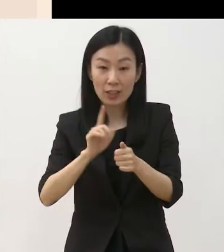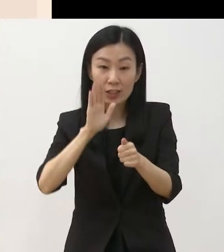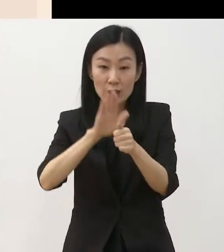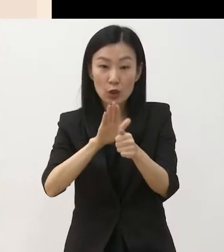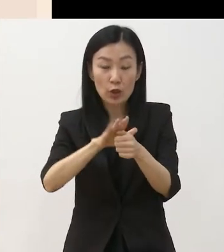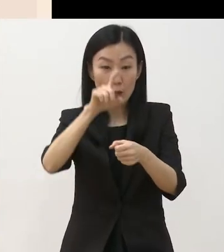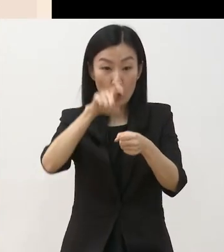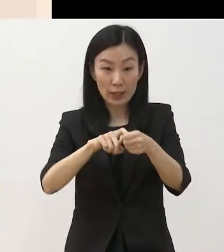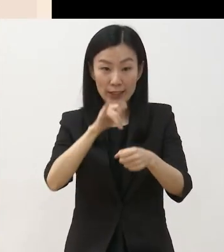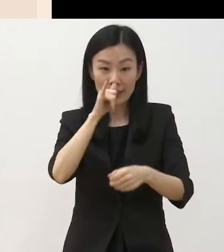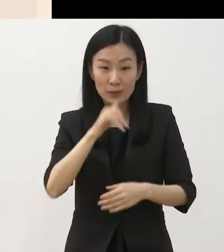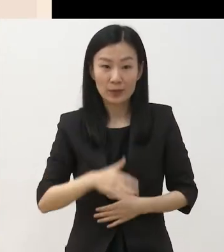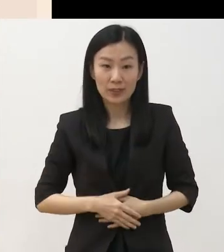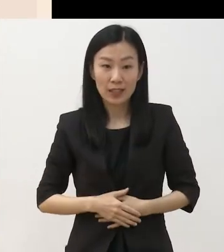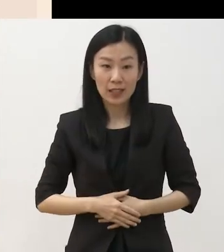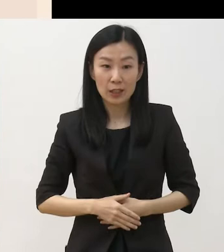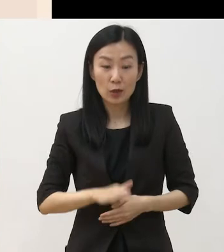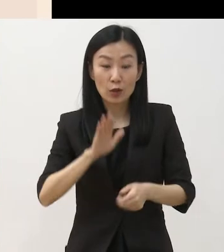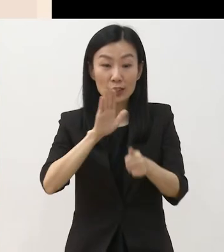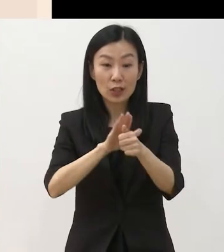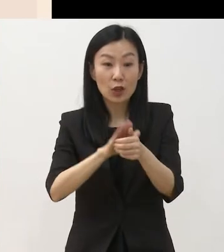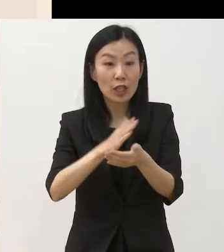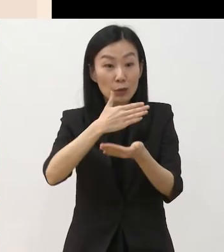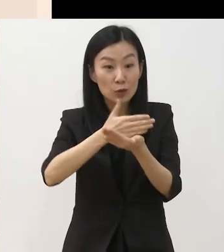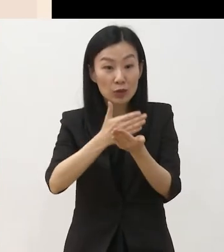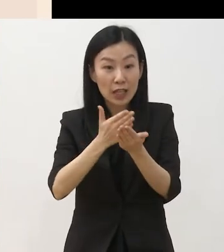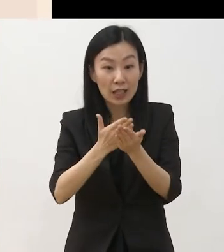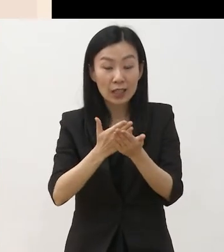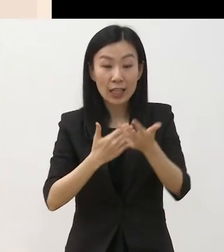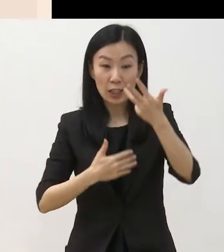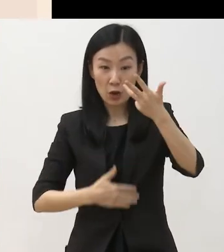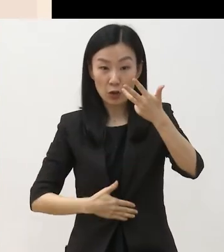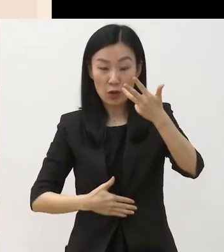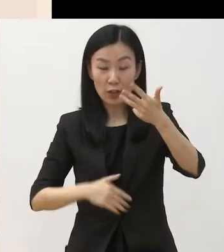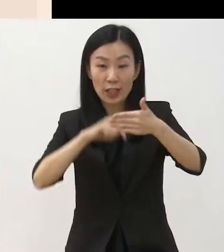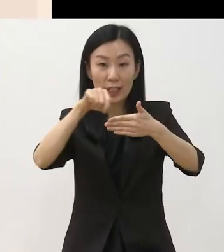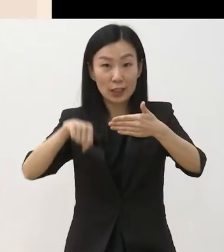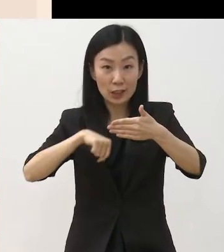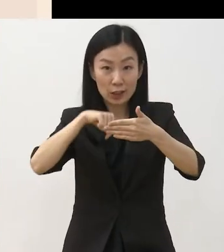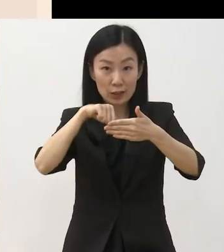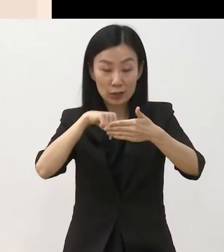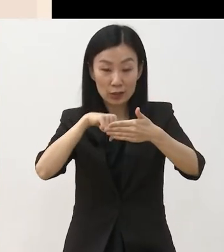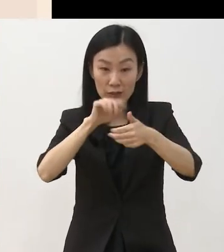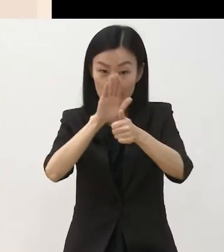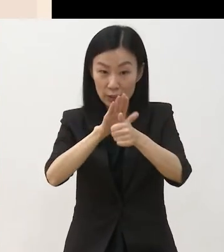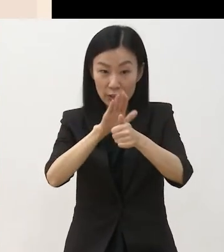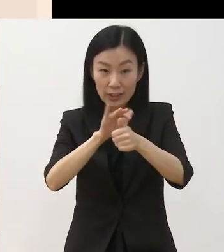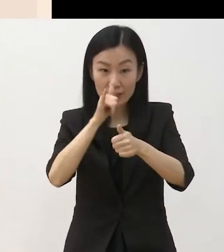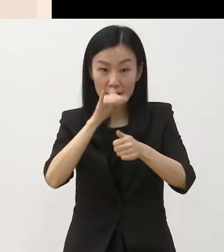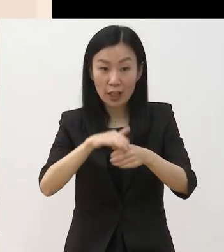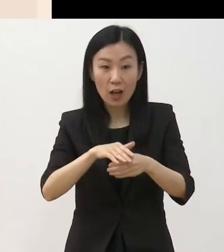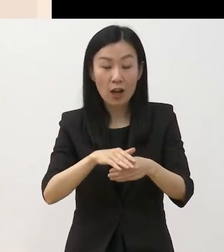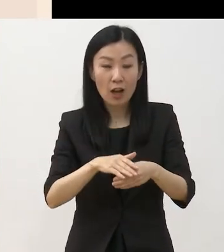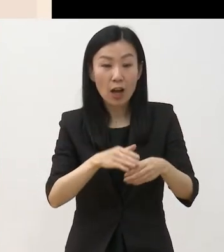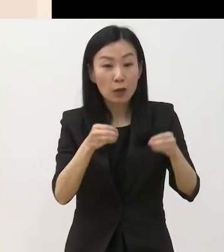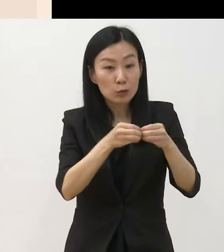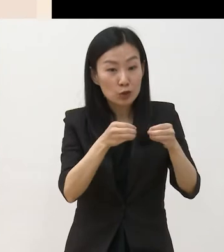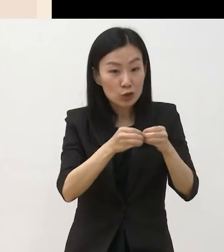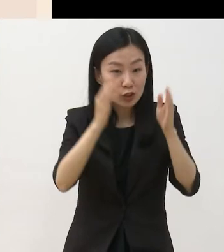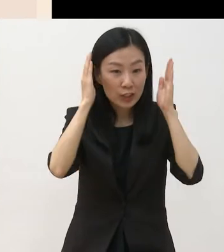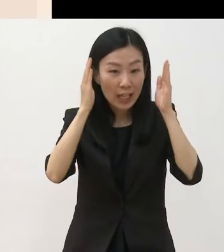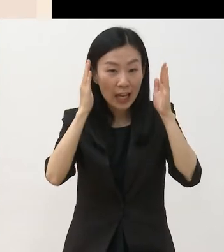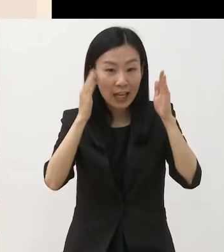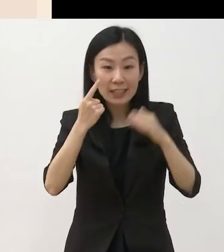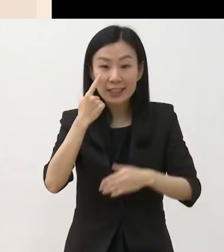있습니다. 그리고 지원 분야입니다. 총 8개 분야가 지원을 하고 있었는데요. 문학, 시각,